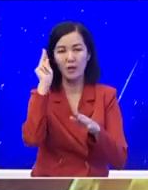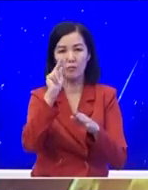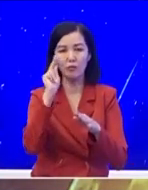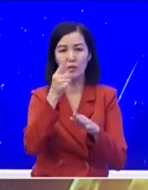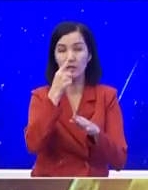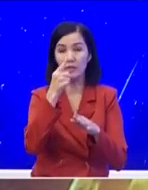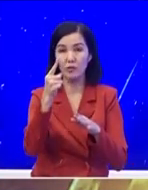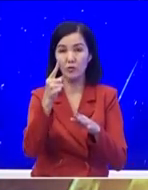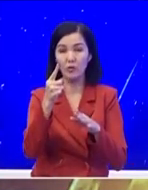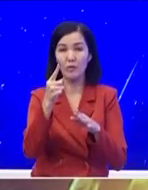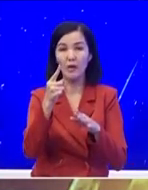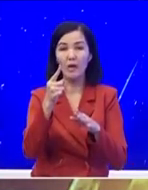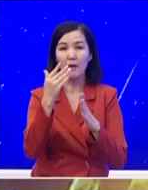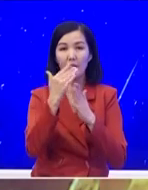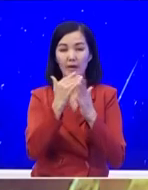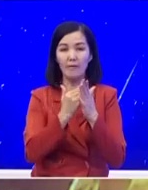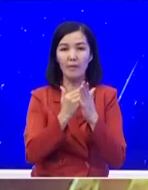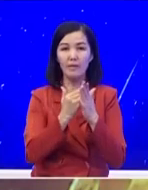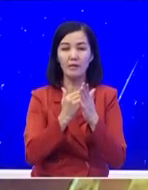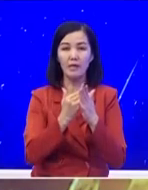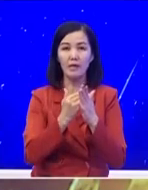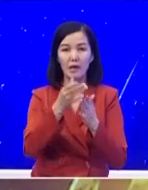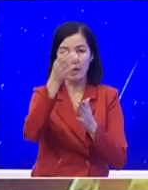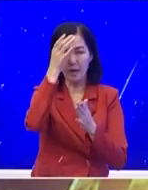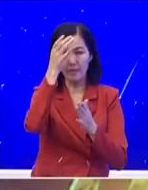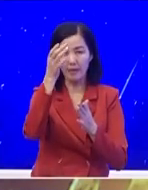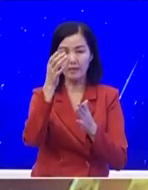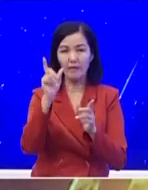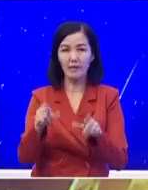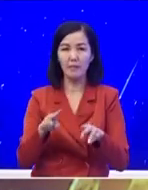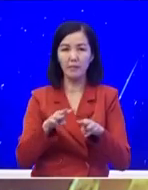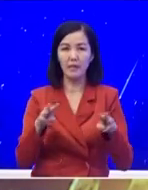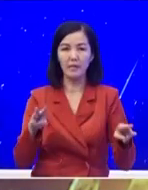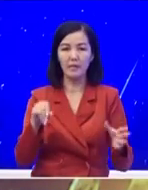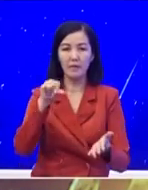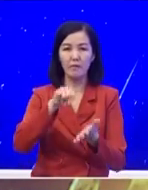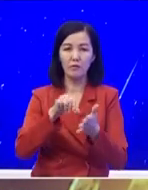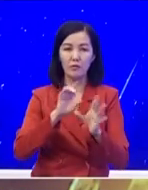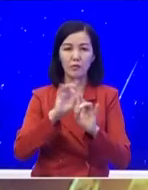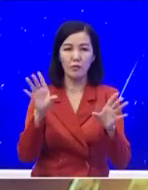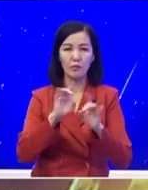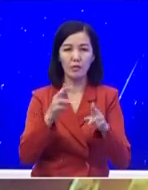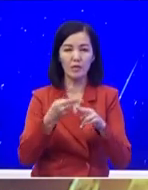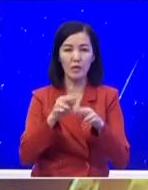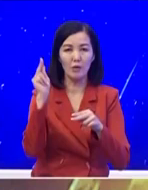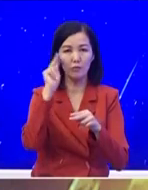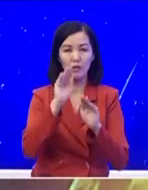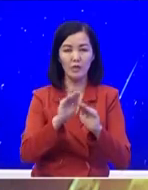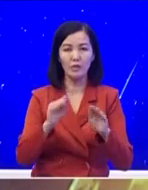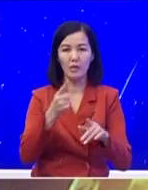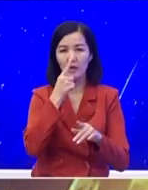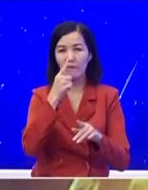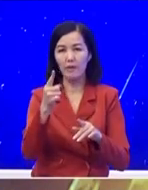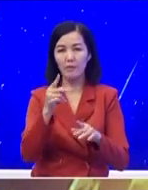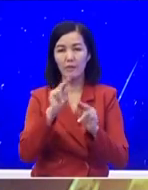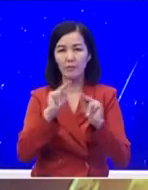формате. По словам министра образования Асхата Аймагамбетова, выступившего на площадке службы центральных коммуникаций, для обучения детей в